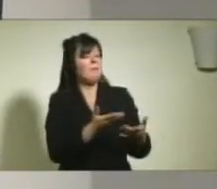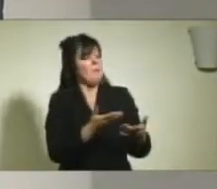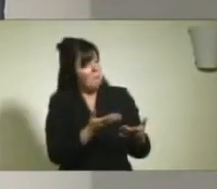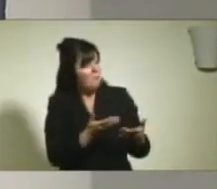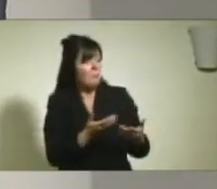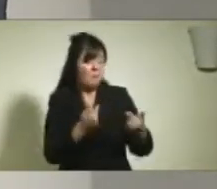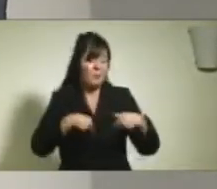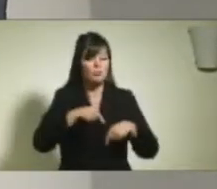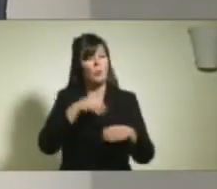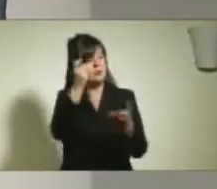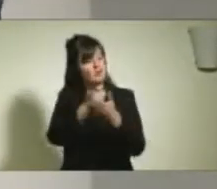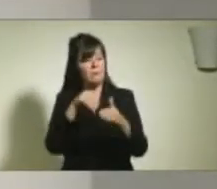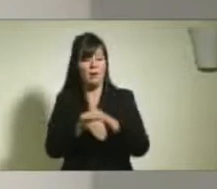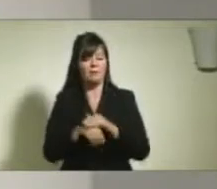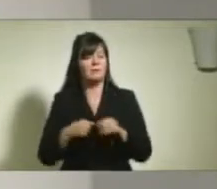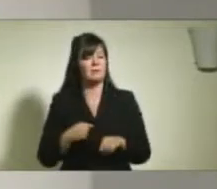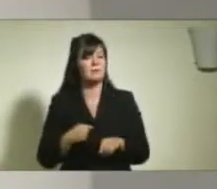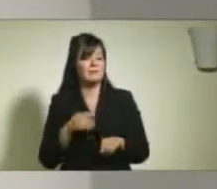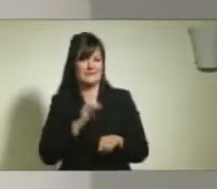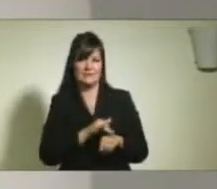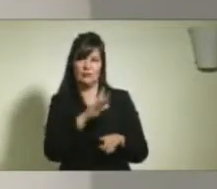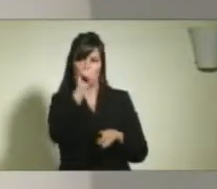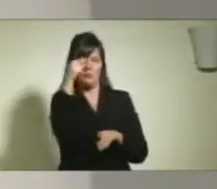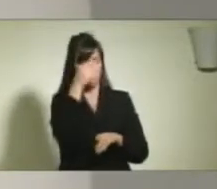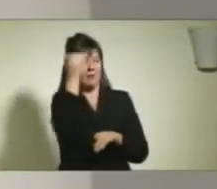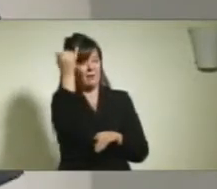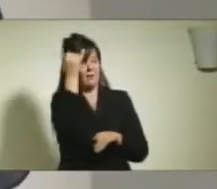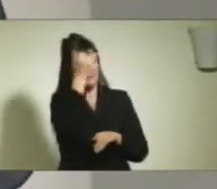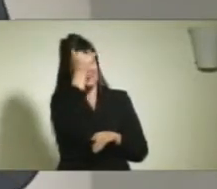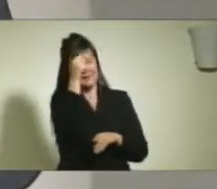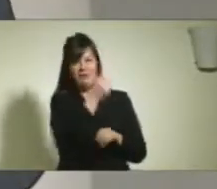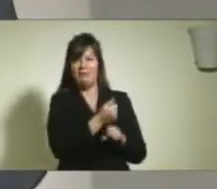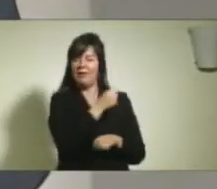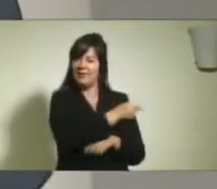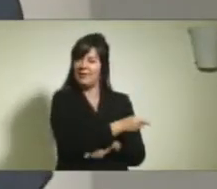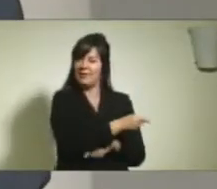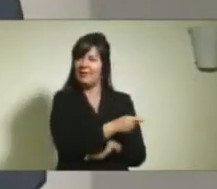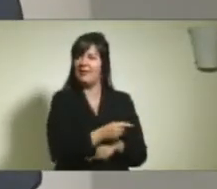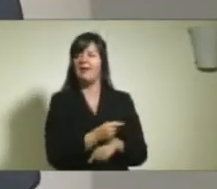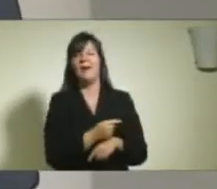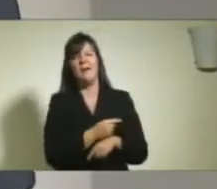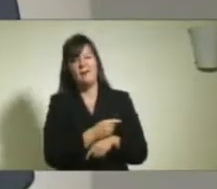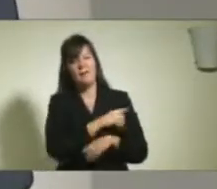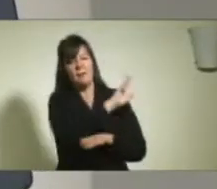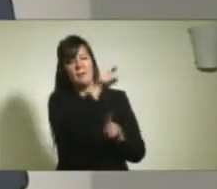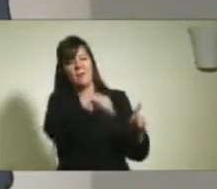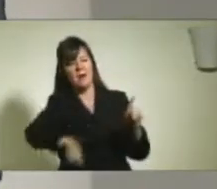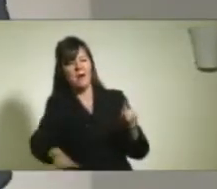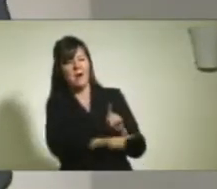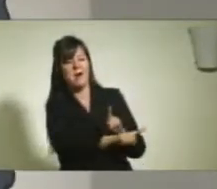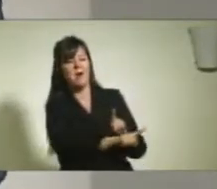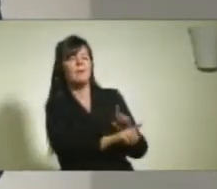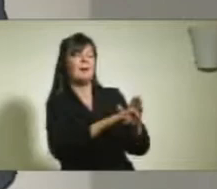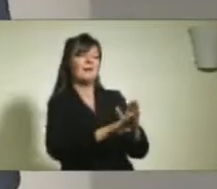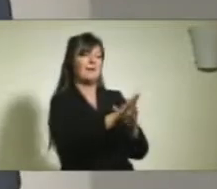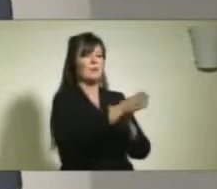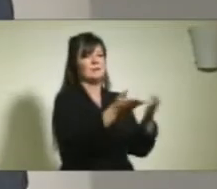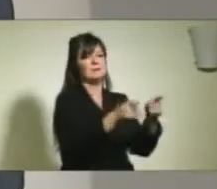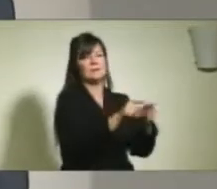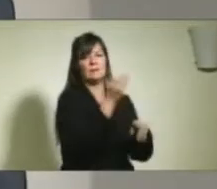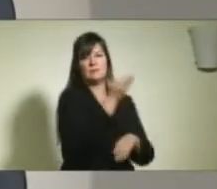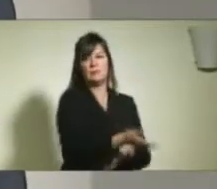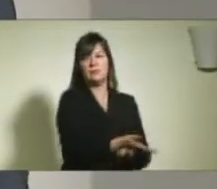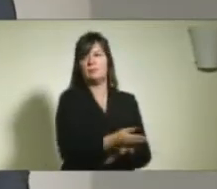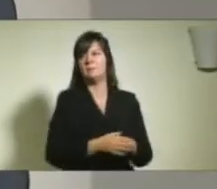banque et développer des services de cette façon-là. Et en même temps, tous les aspects